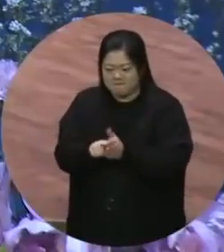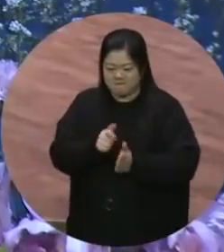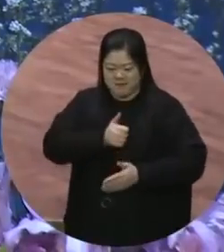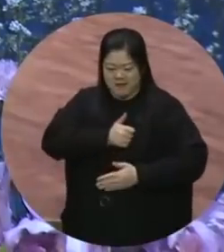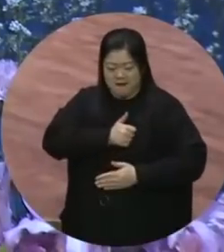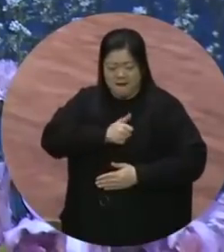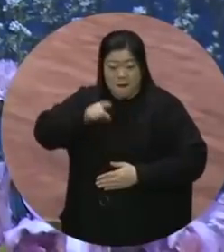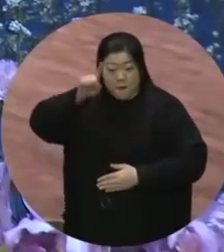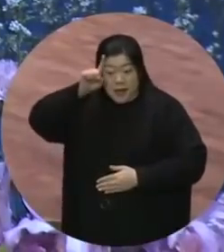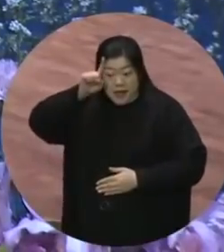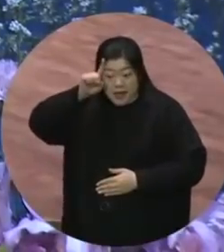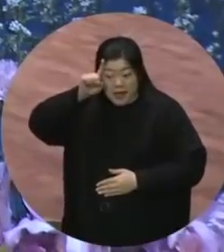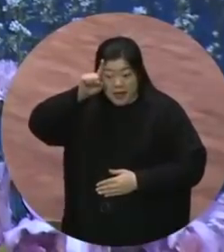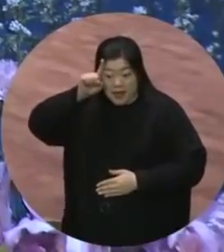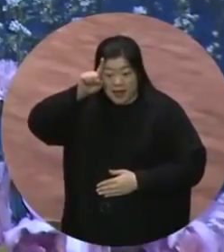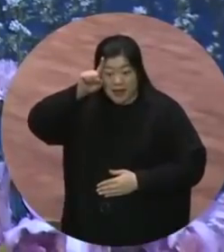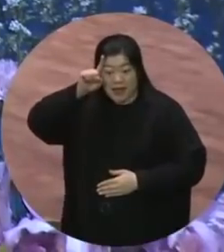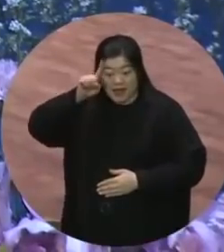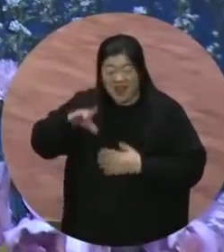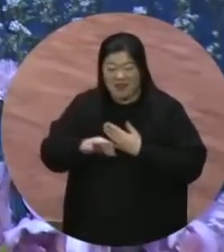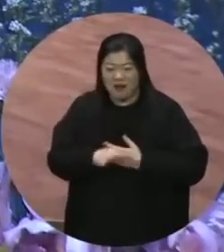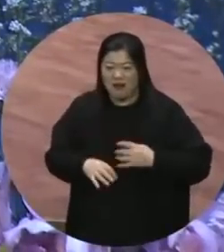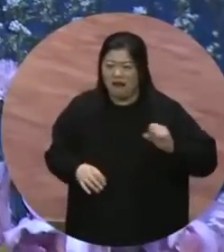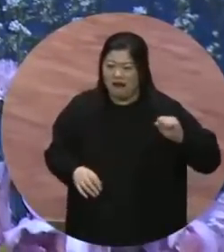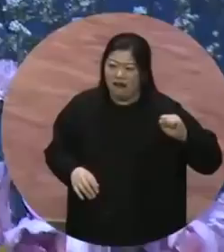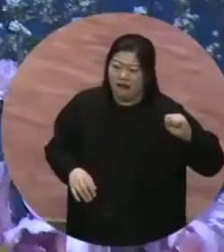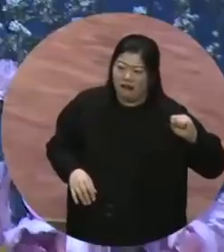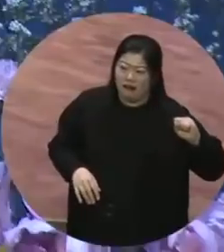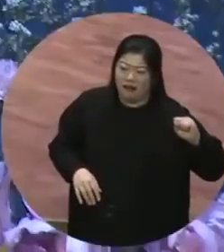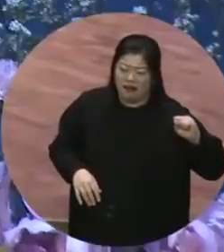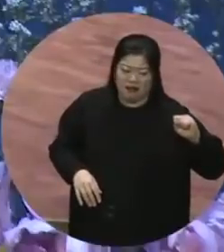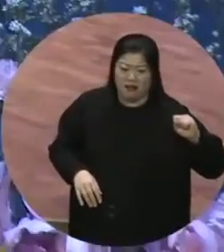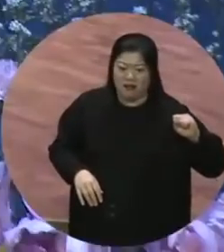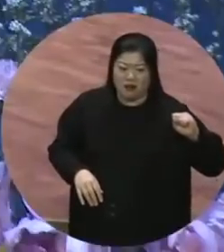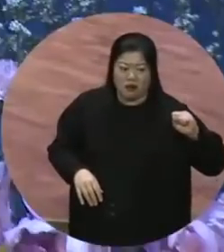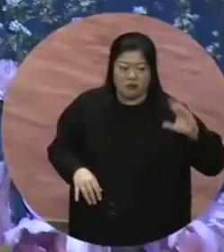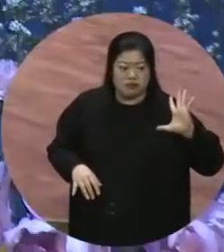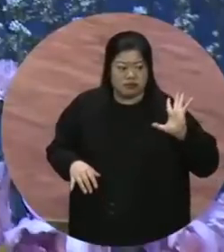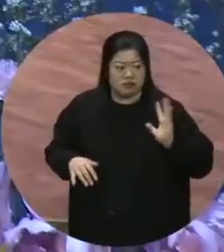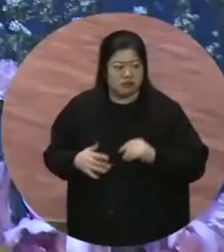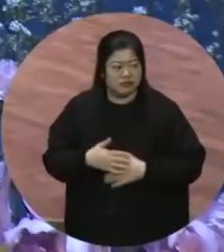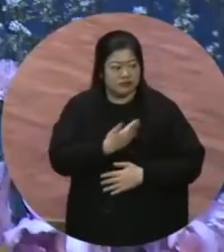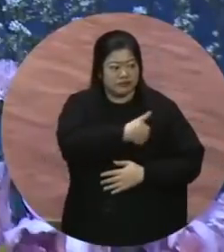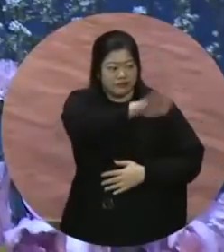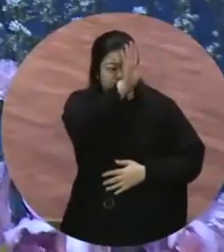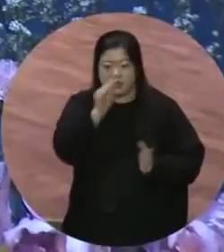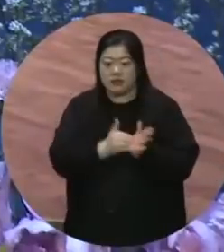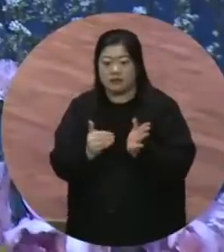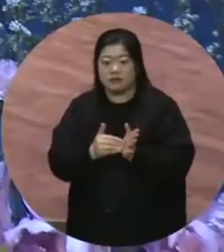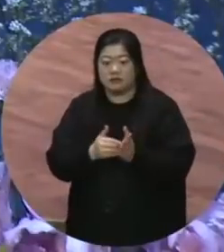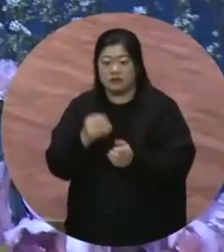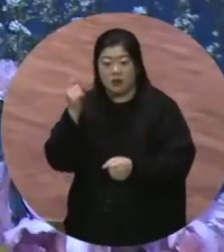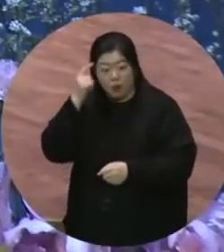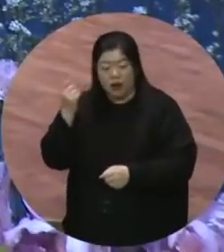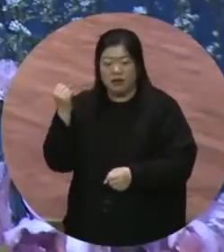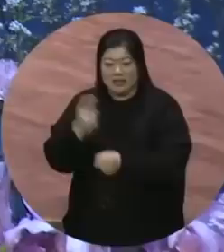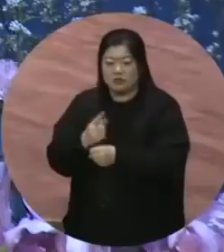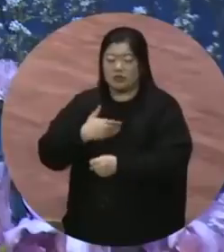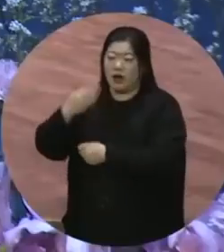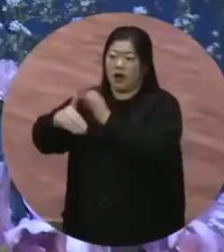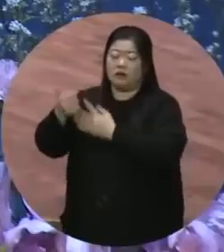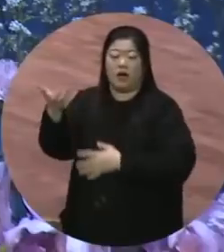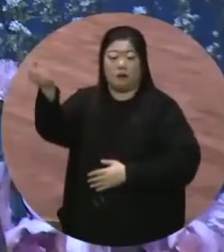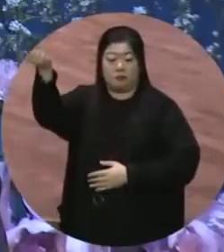그 썩어빠진 자존심 때문에 왜 불행하게 사느냐고요. 내려놓으면 끝나는 거예요. 그리스도가 책임지는 것입니다. 나는